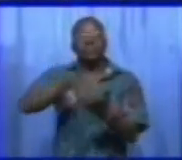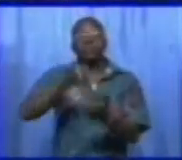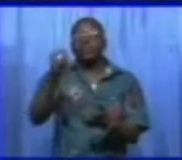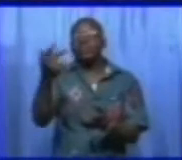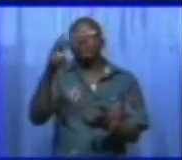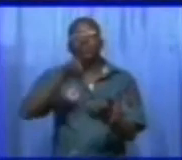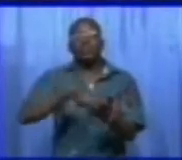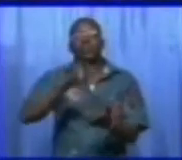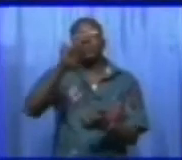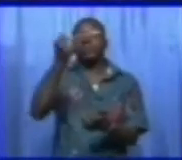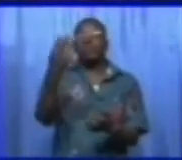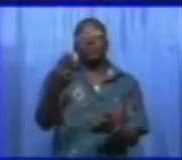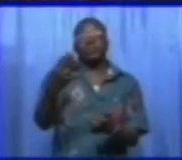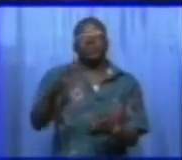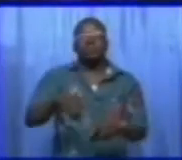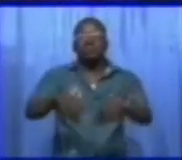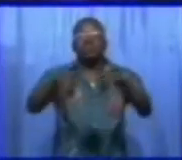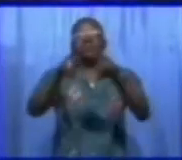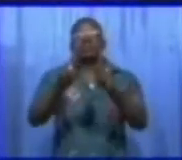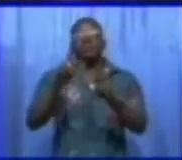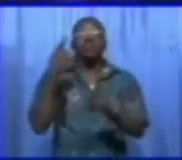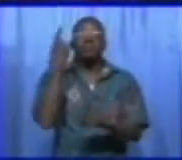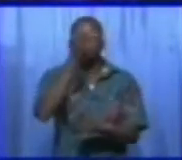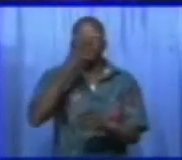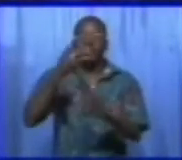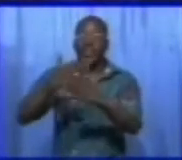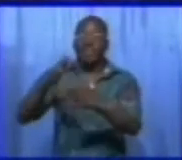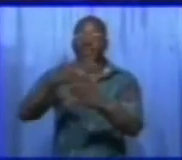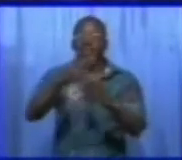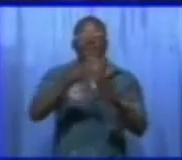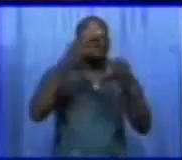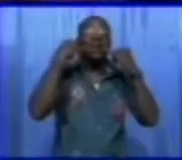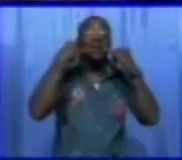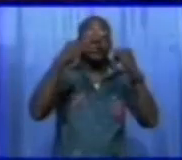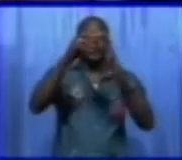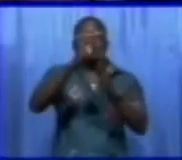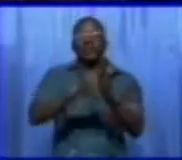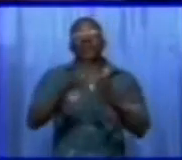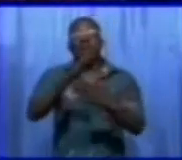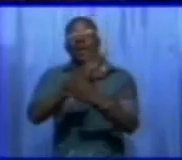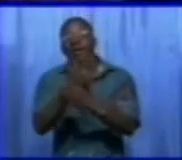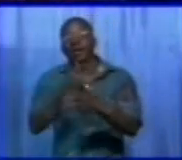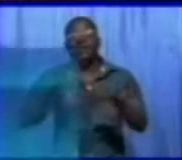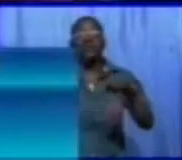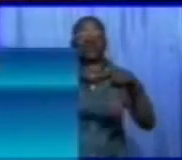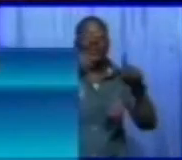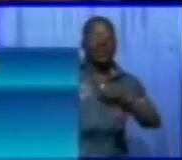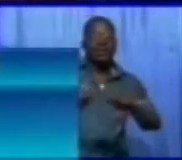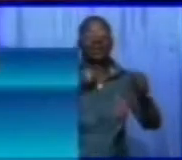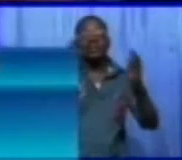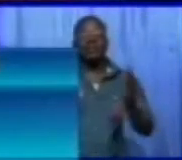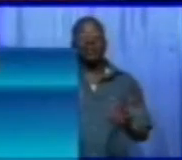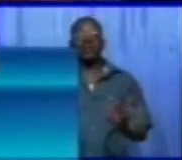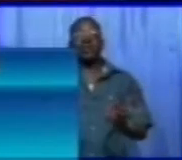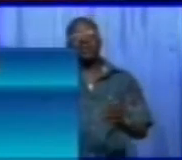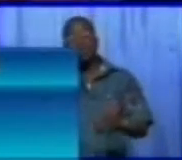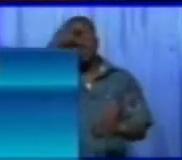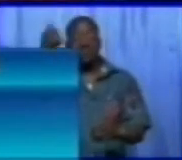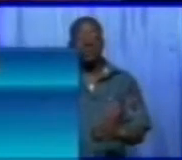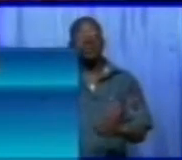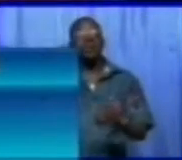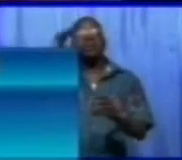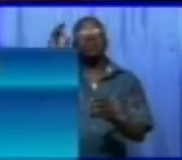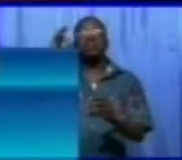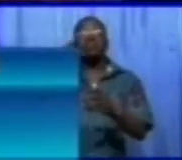2013-2015. C'est pour permettre donc de partager l'information entre les différents acteurs, parce que le forum